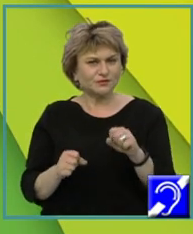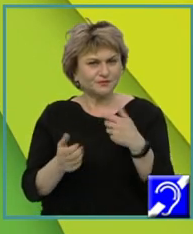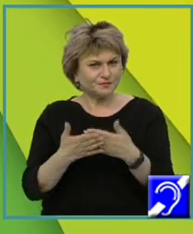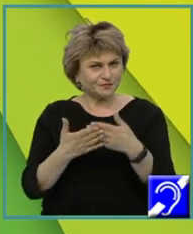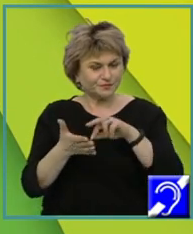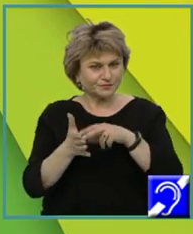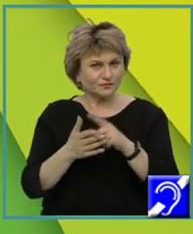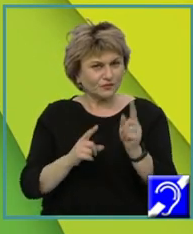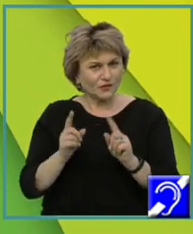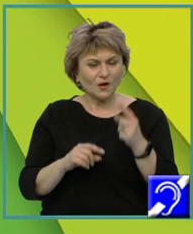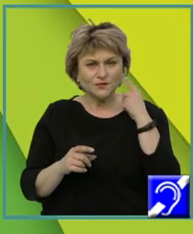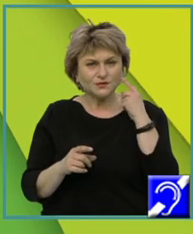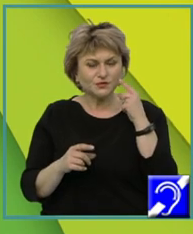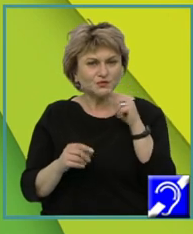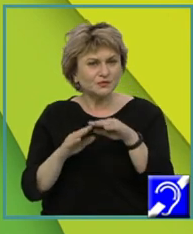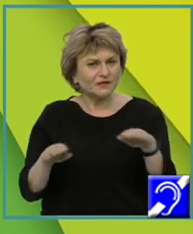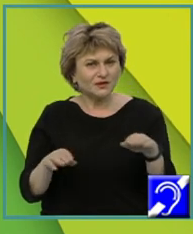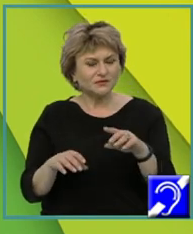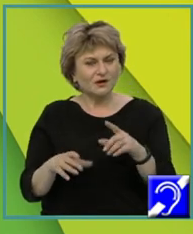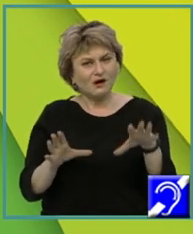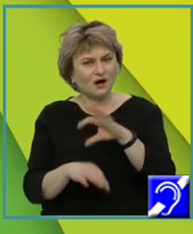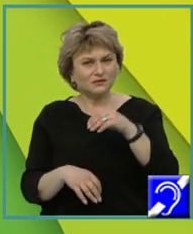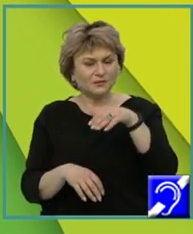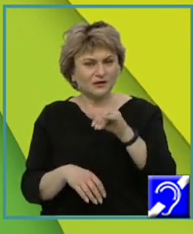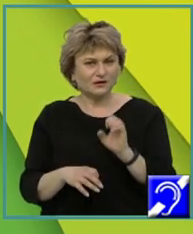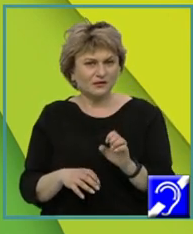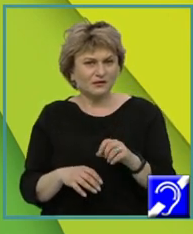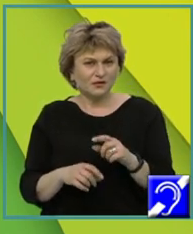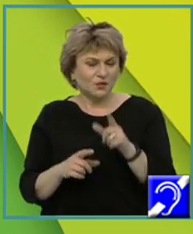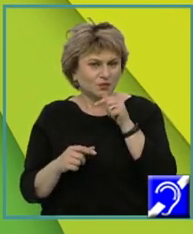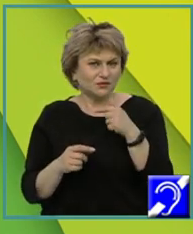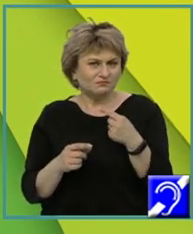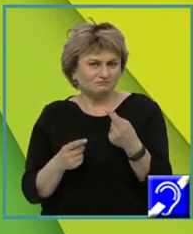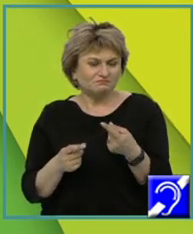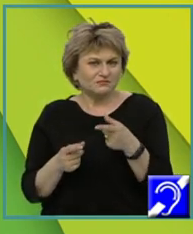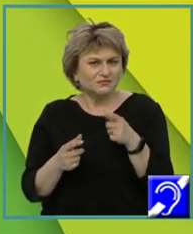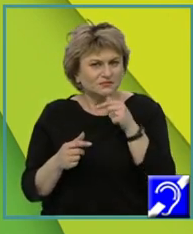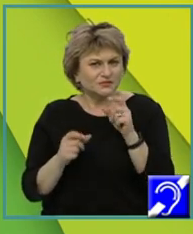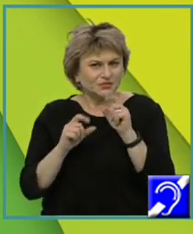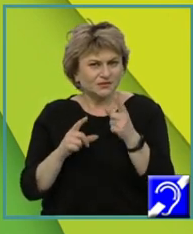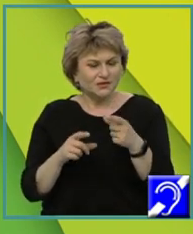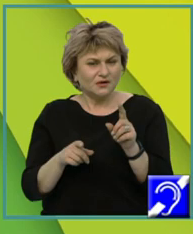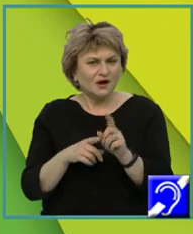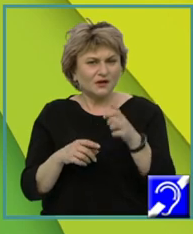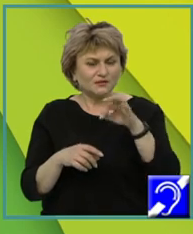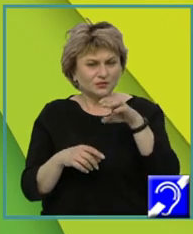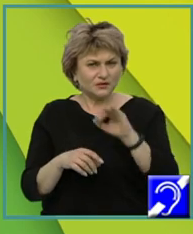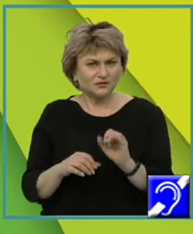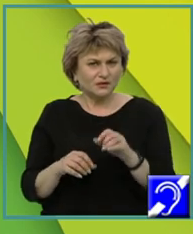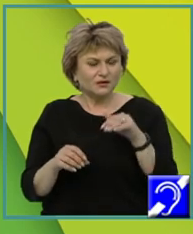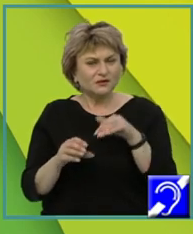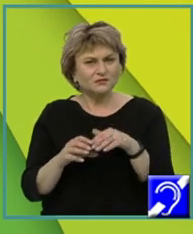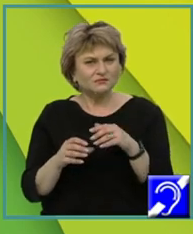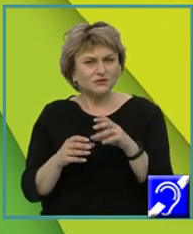organizat unele lauzi la câțiva pași altele în mine un Vision scurt pe care urechea al surprinde cu un fel de anticipație între o